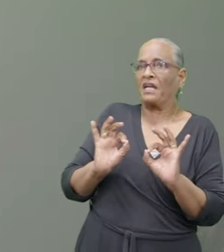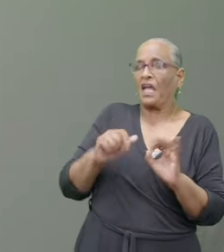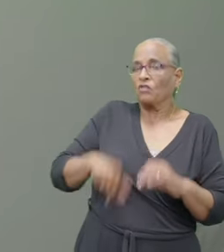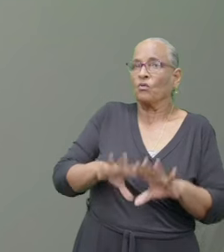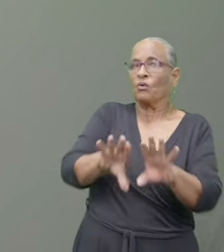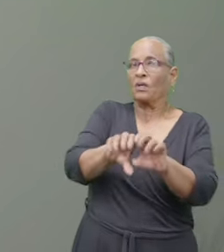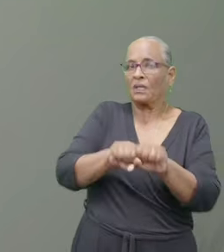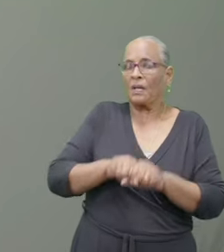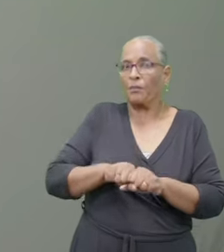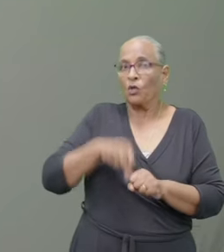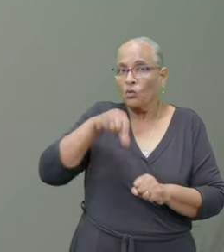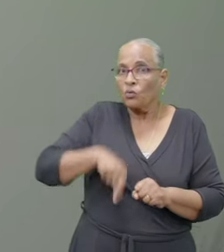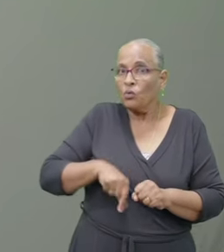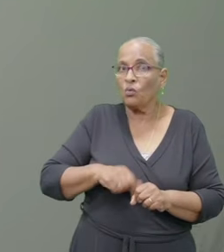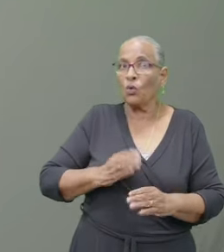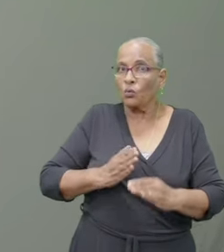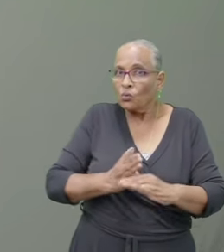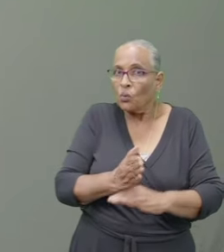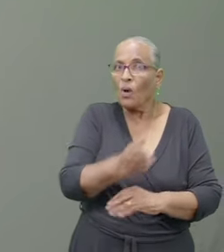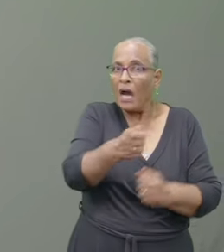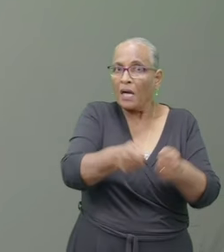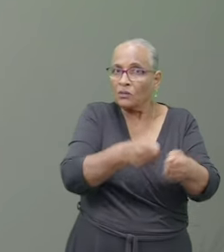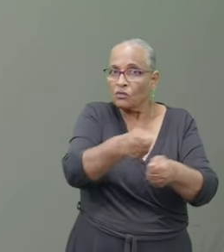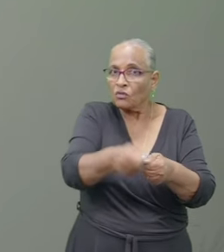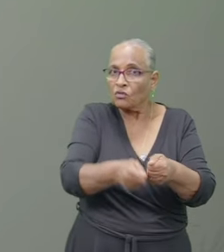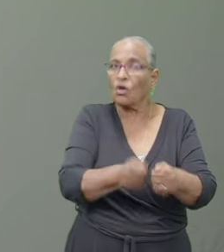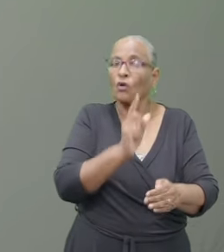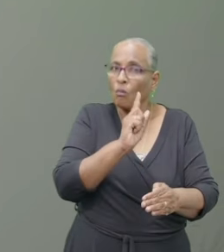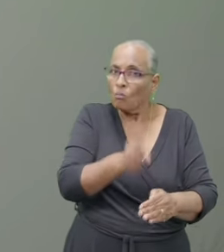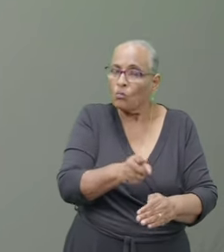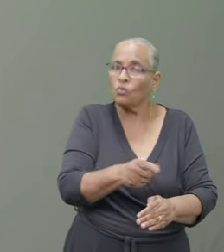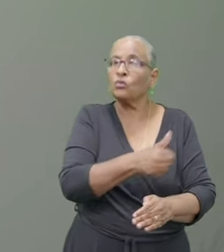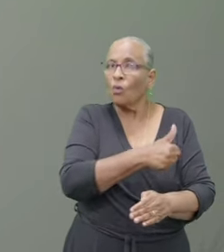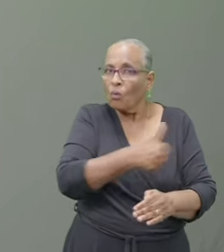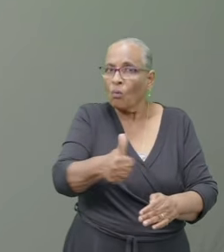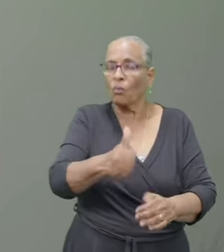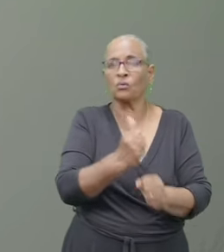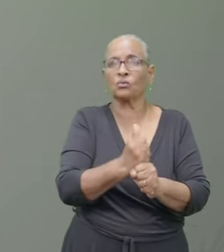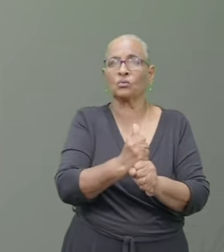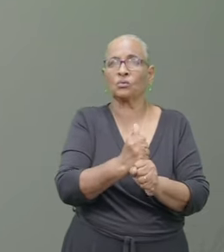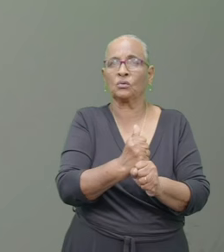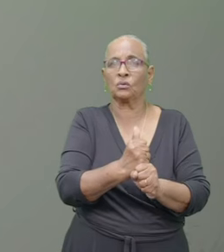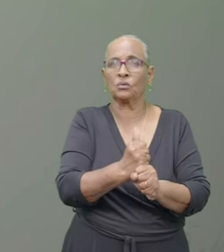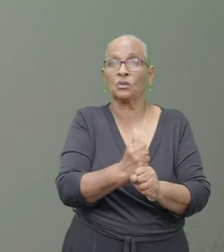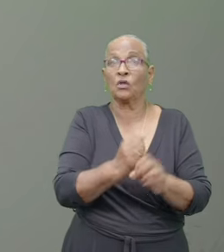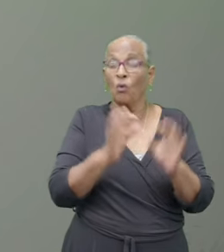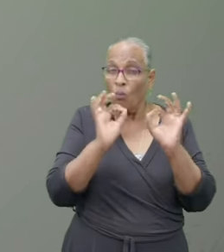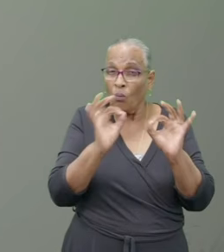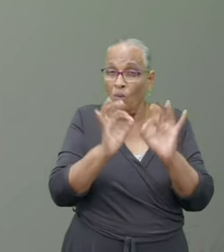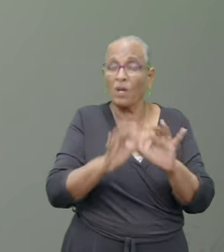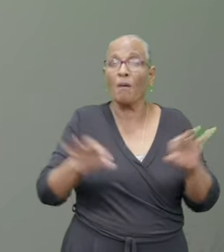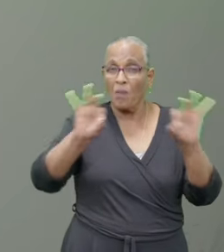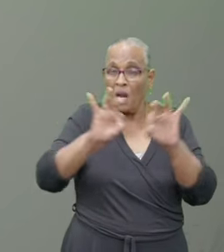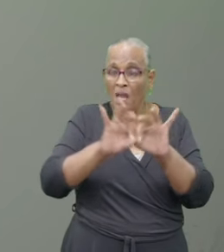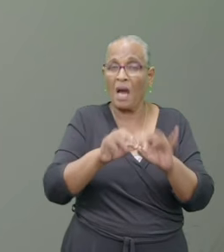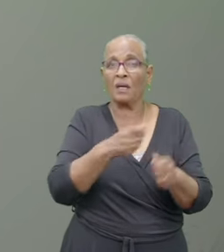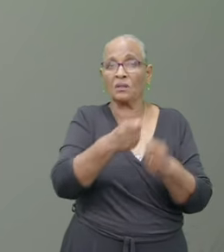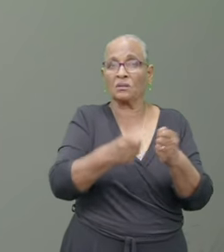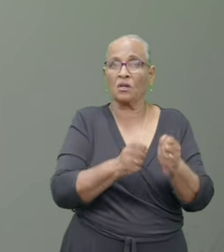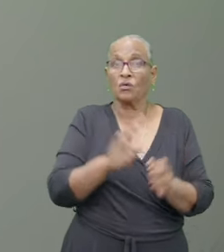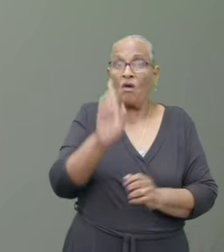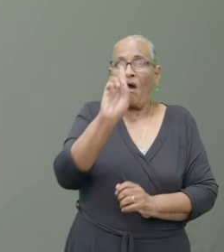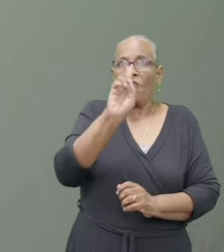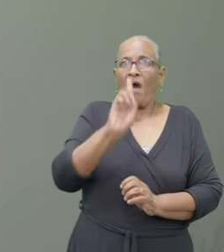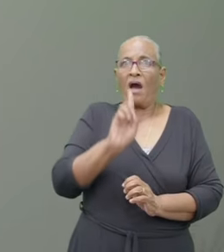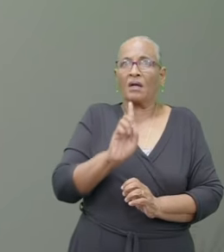tot zorg, de bereikbaarheid van zorg, zeker voor wat betreft de tertiaire zorg, bedreigd wordt en